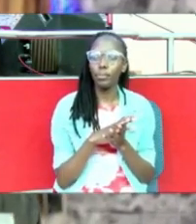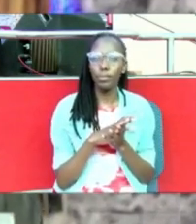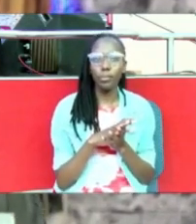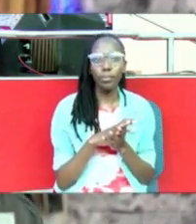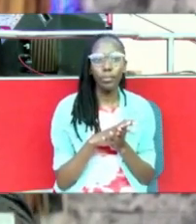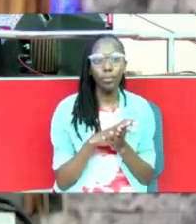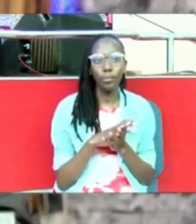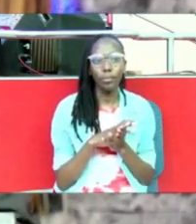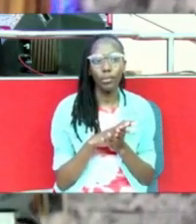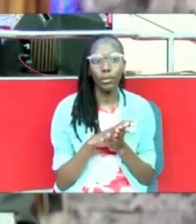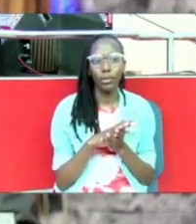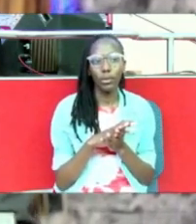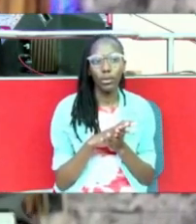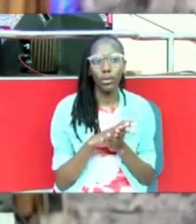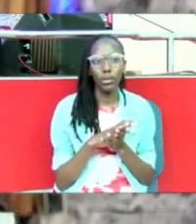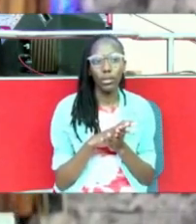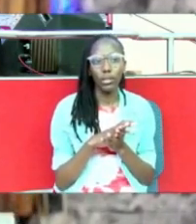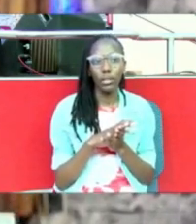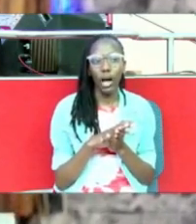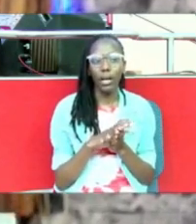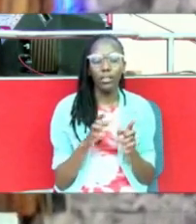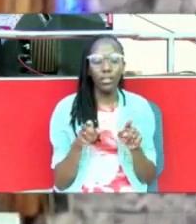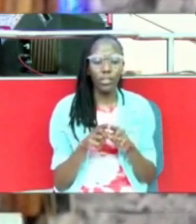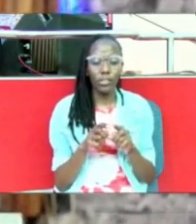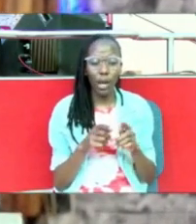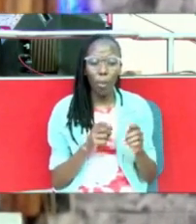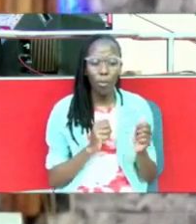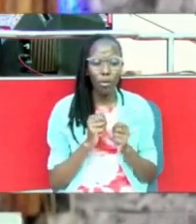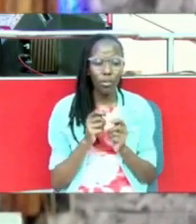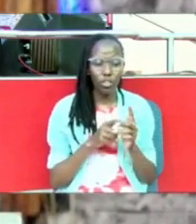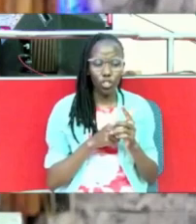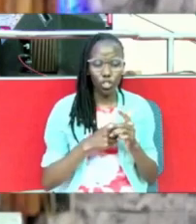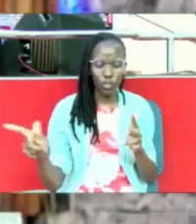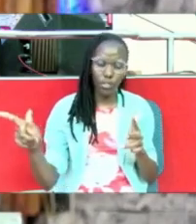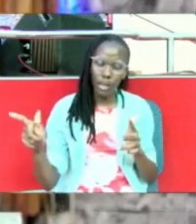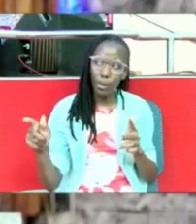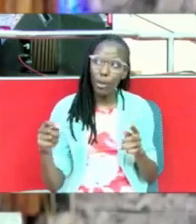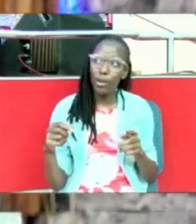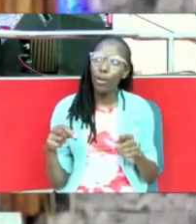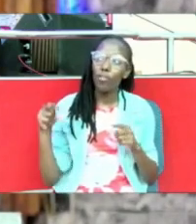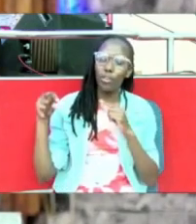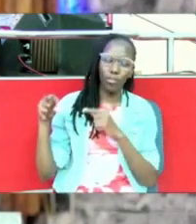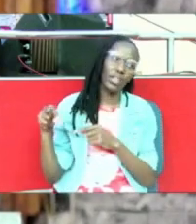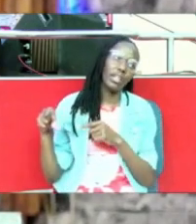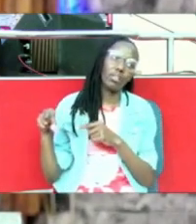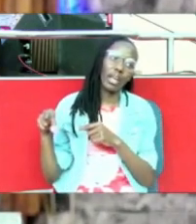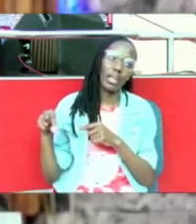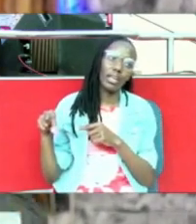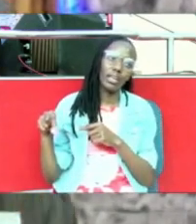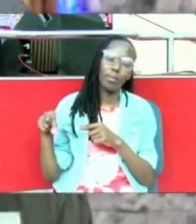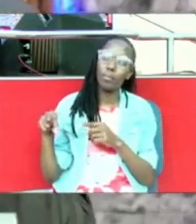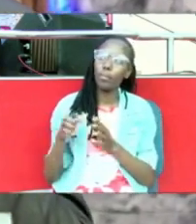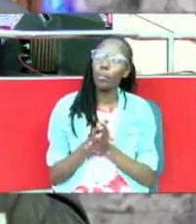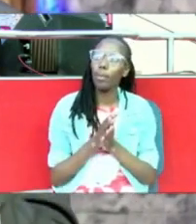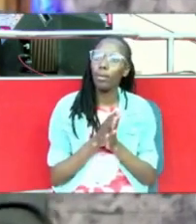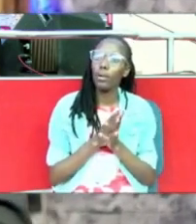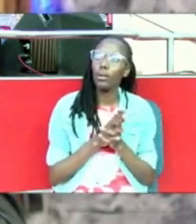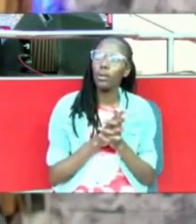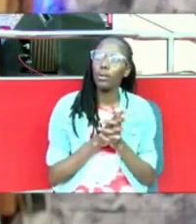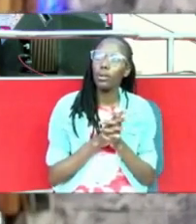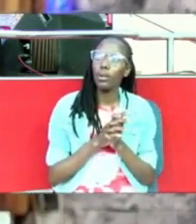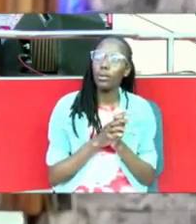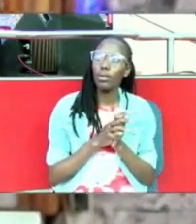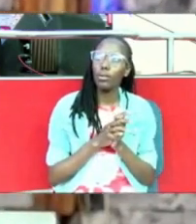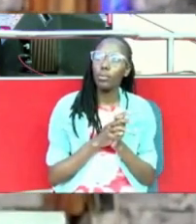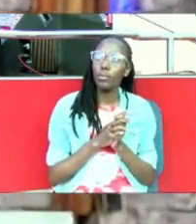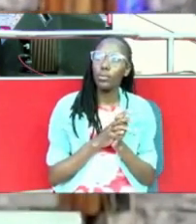kubwa. And chased away the Philistines. Na wakaweza kuwafukuza wale wa Filisti. So the Lord